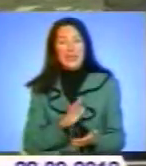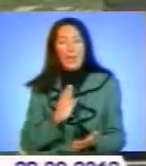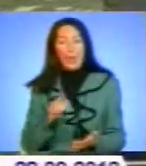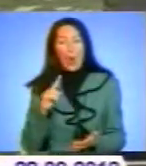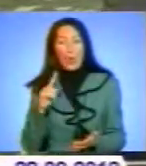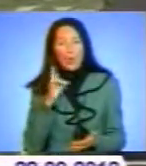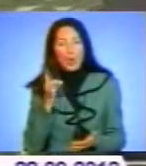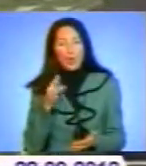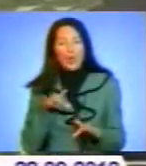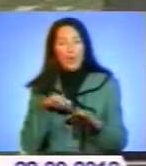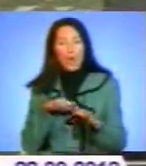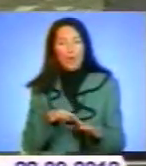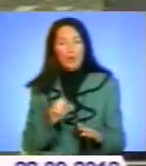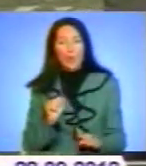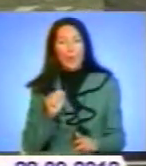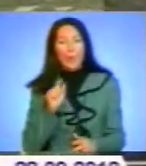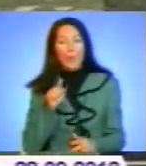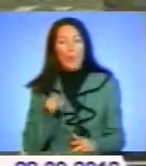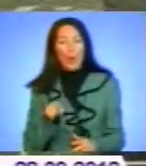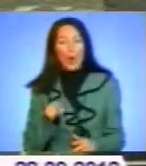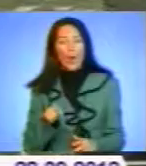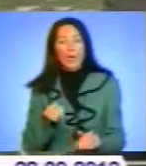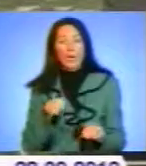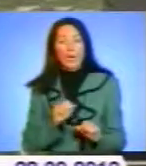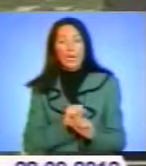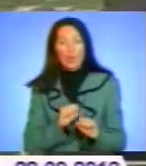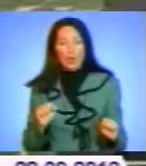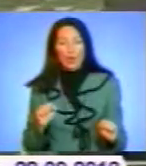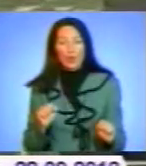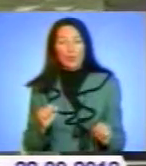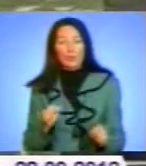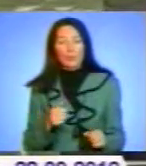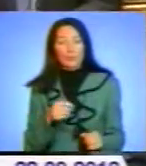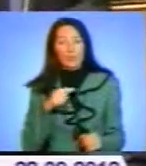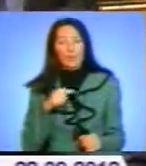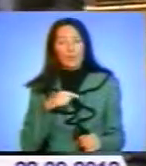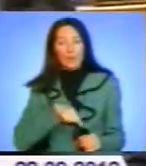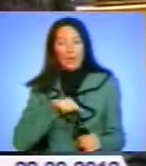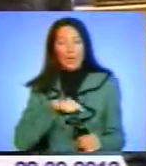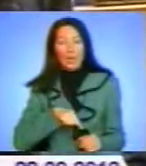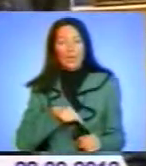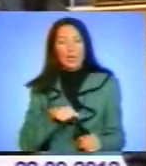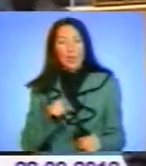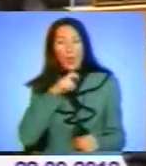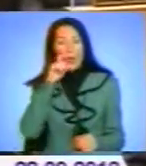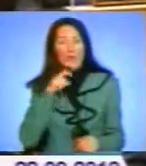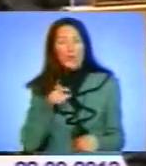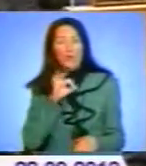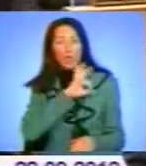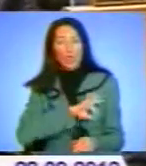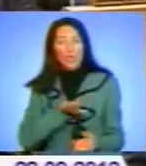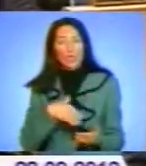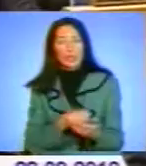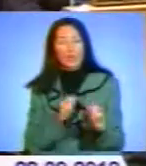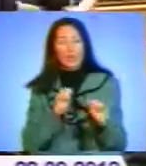одноразову акцію, а про рішучу налаштованість України використовувати свої можливості